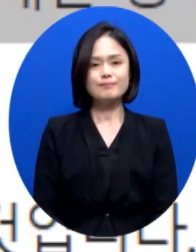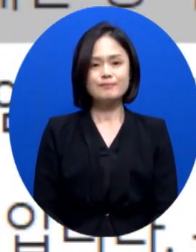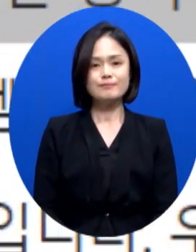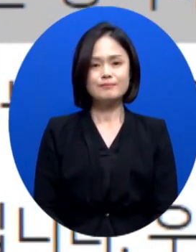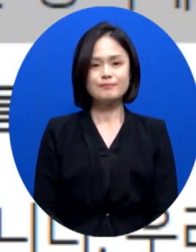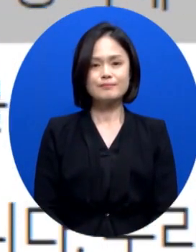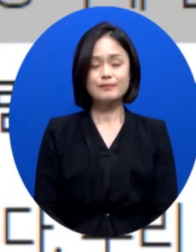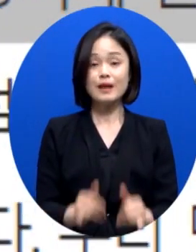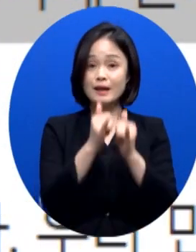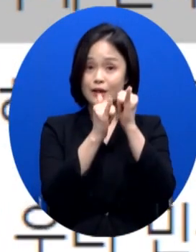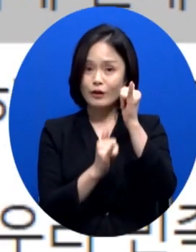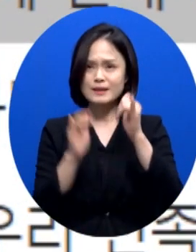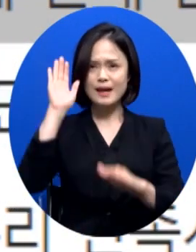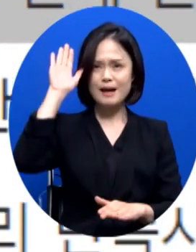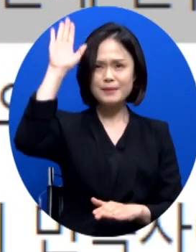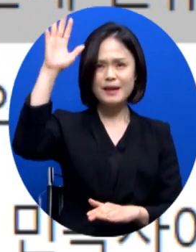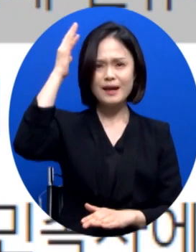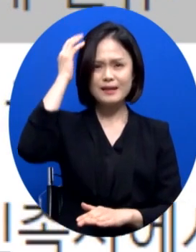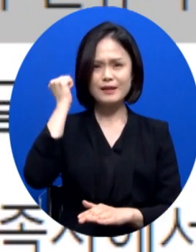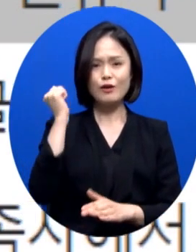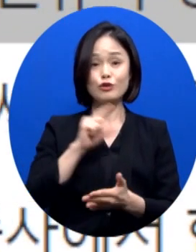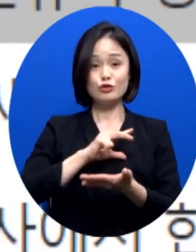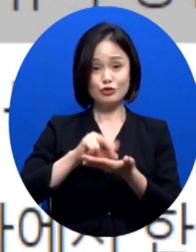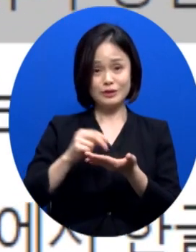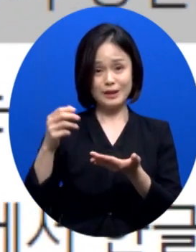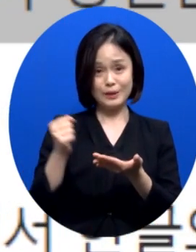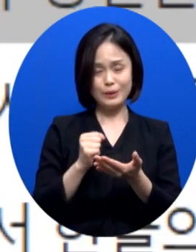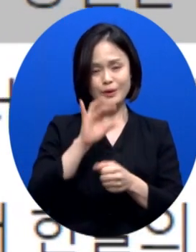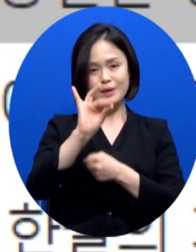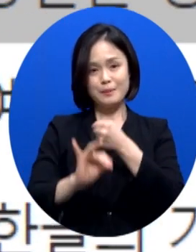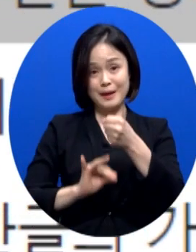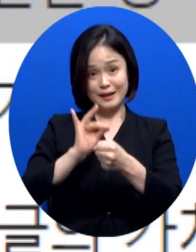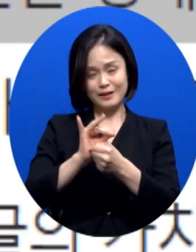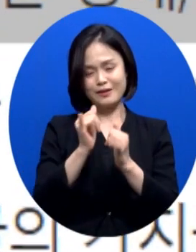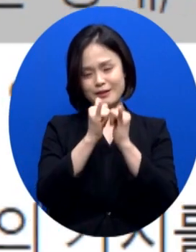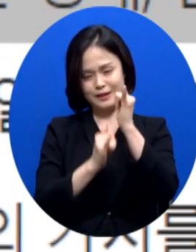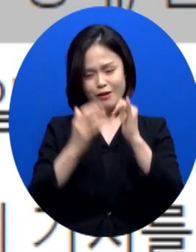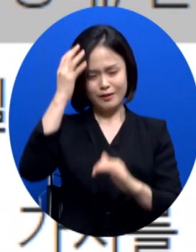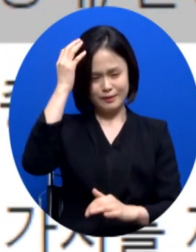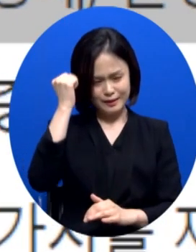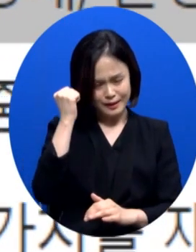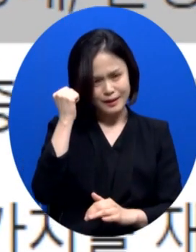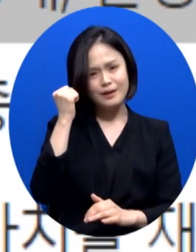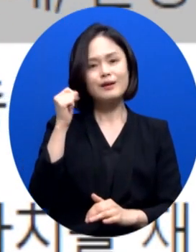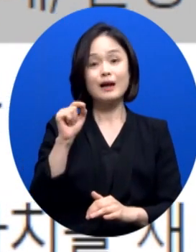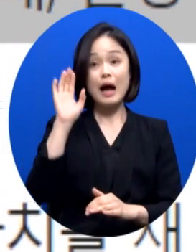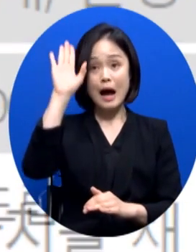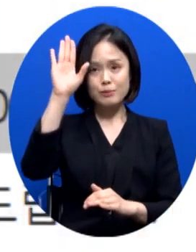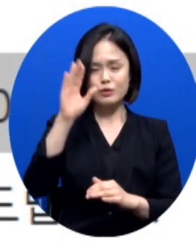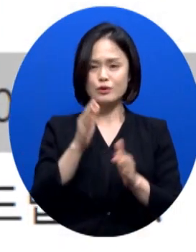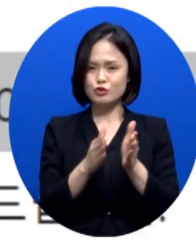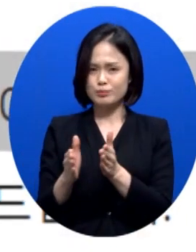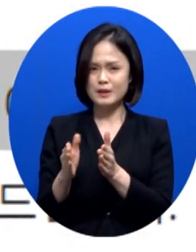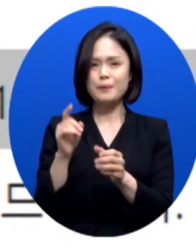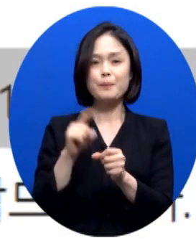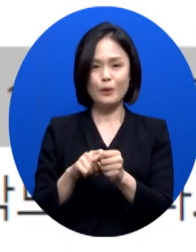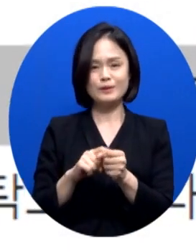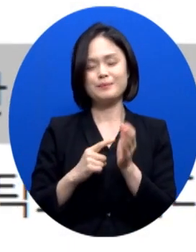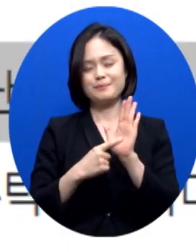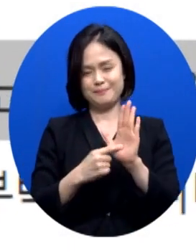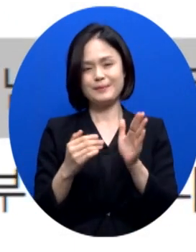기억될 미래 를 슬로건으로 지난 100년을 기억하고 성찰 하며 새로운 100년을 준비하고자 한다 고 전했습니다